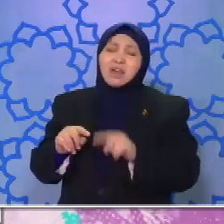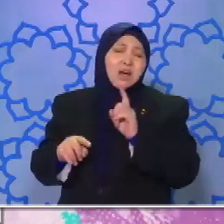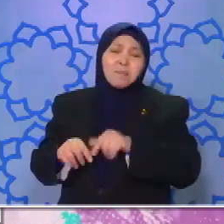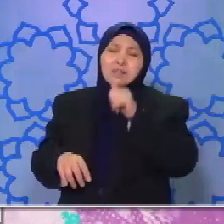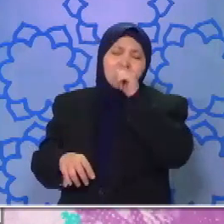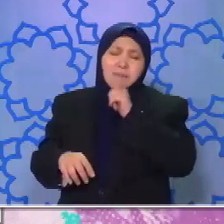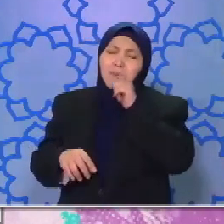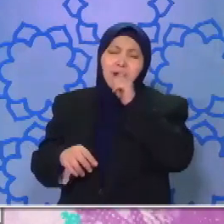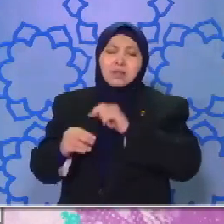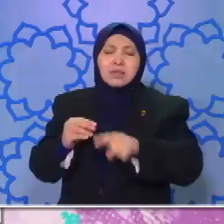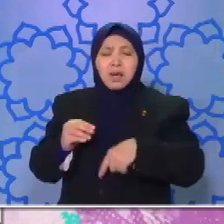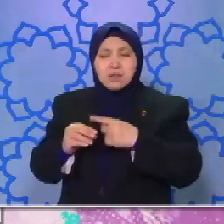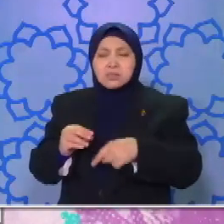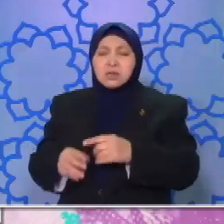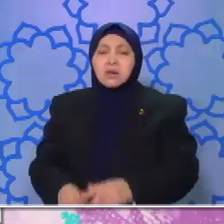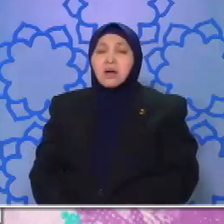صبرا